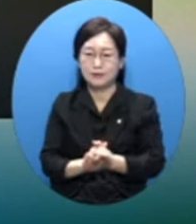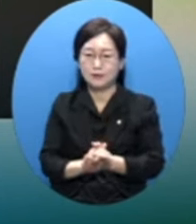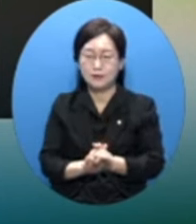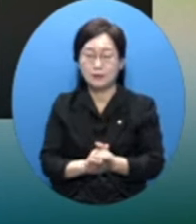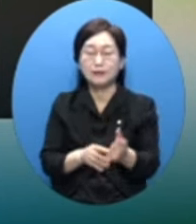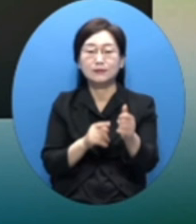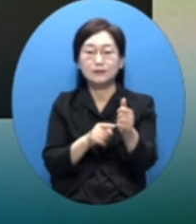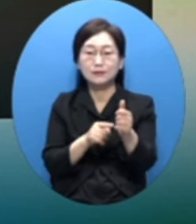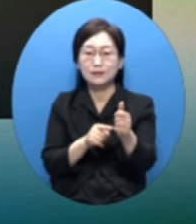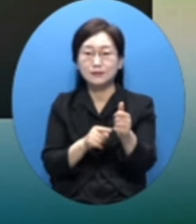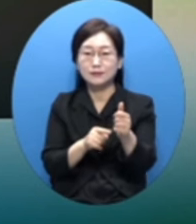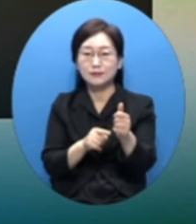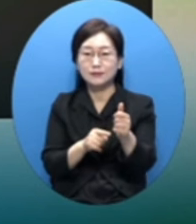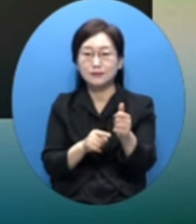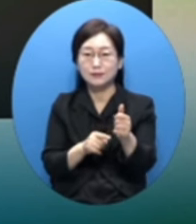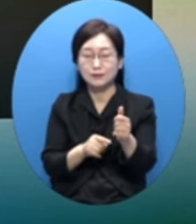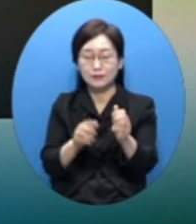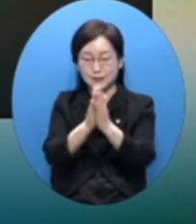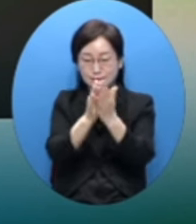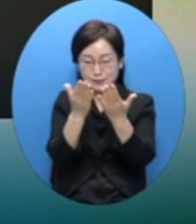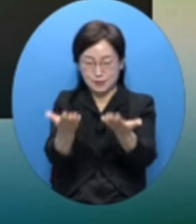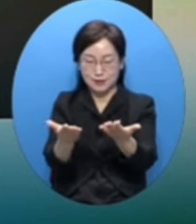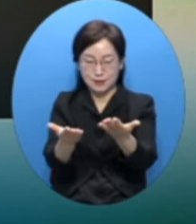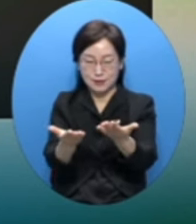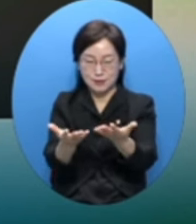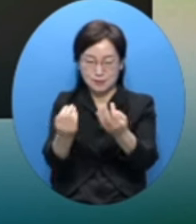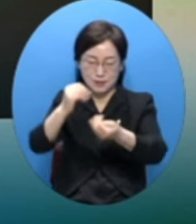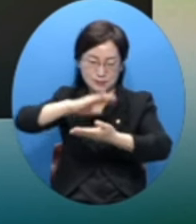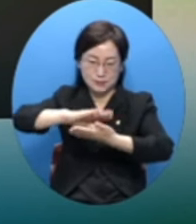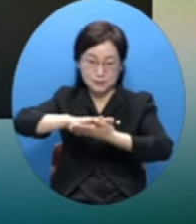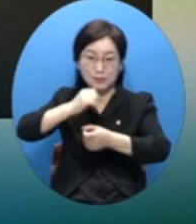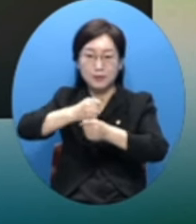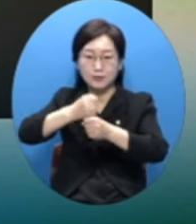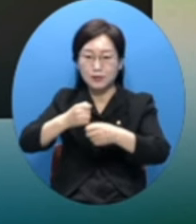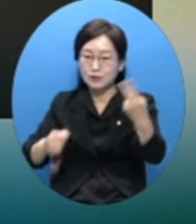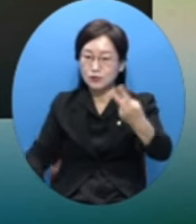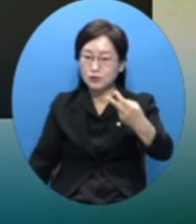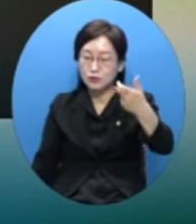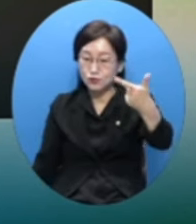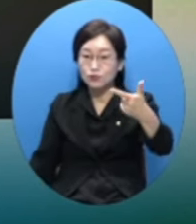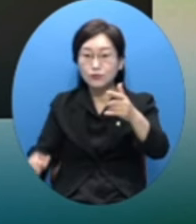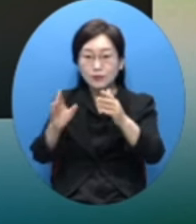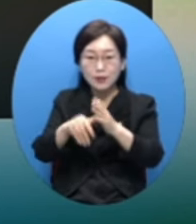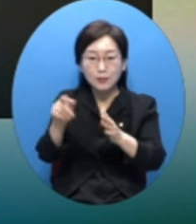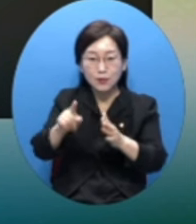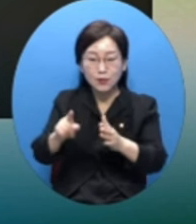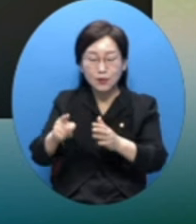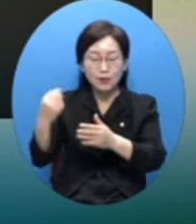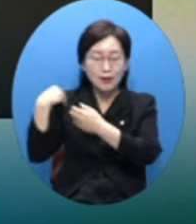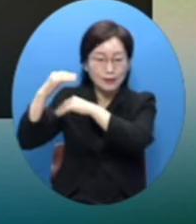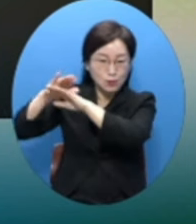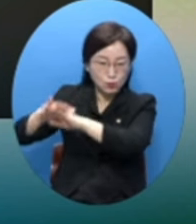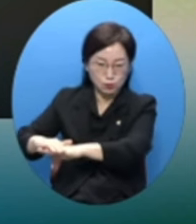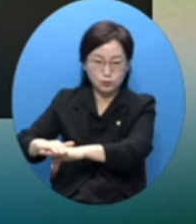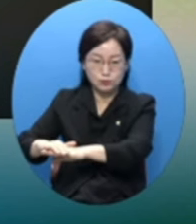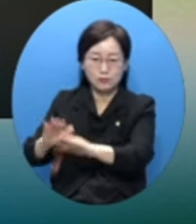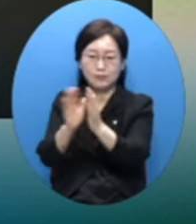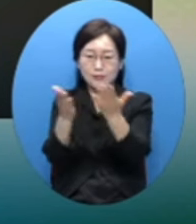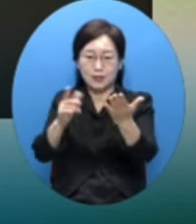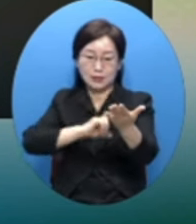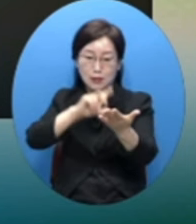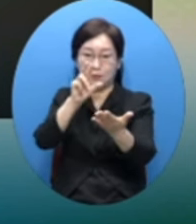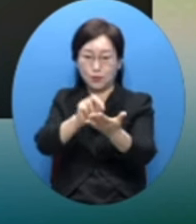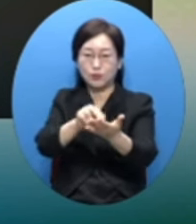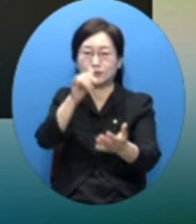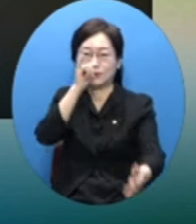이분이 여러 책을 출간했는데 특별히 2006년도에 내려놓음이라는 책을 쓰셨습니다. 내려놓음. 저도 이